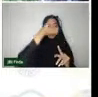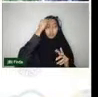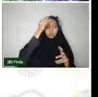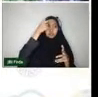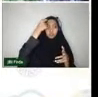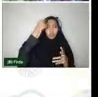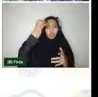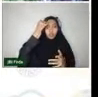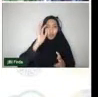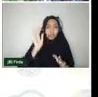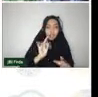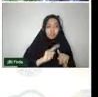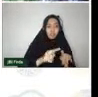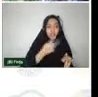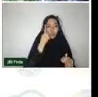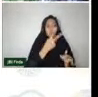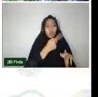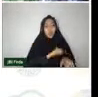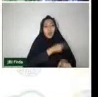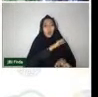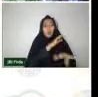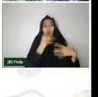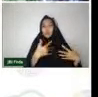luar biasa yang bisa kita lihat. Di mana